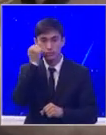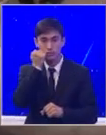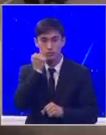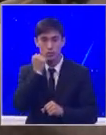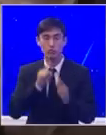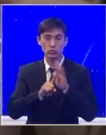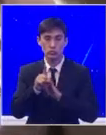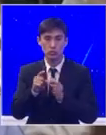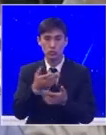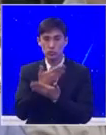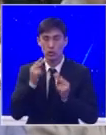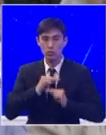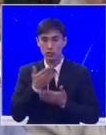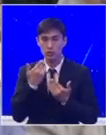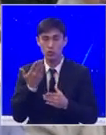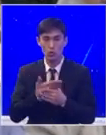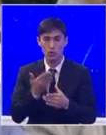тұр. Соған